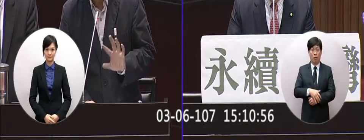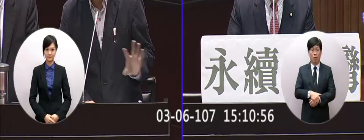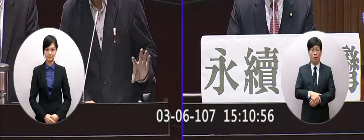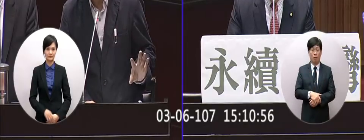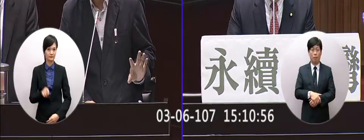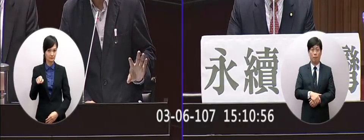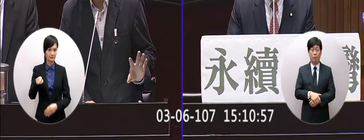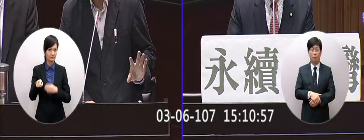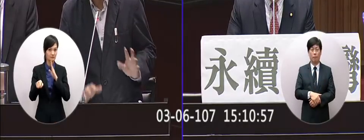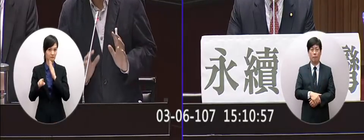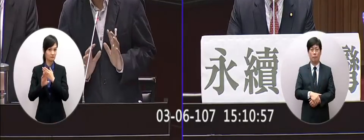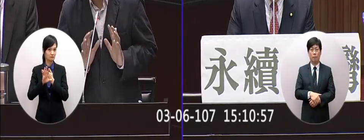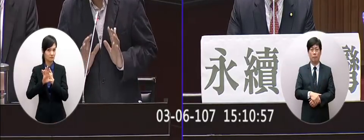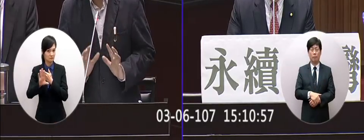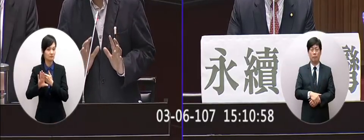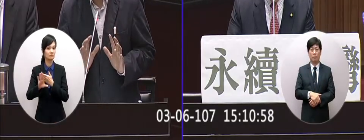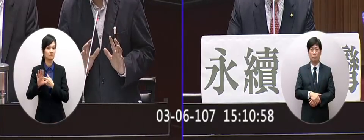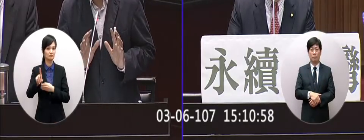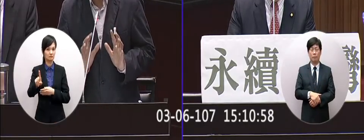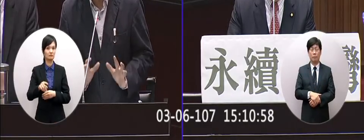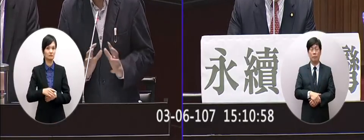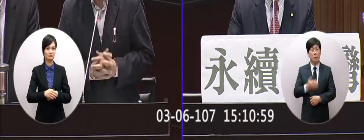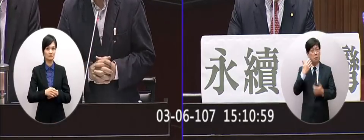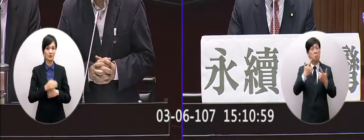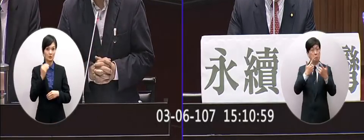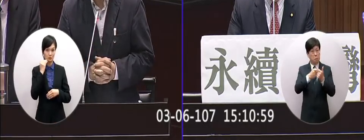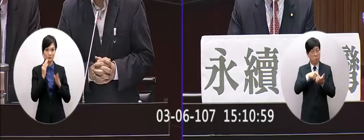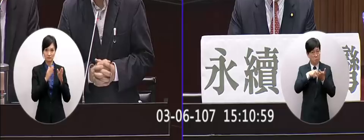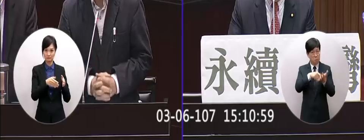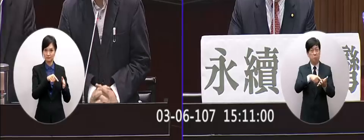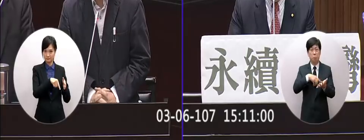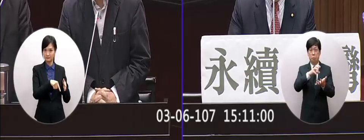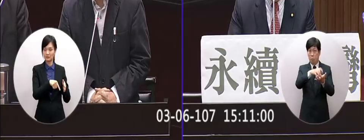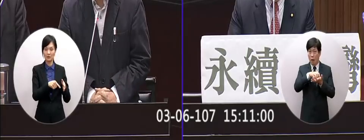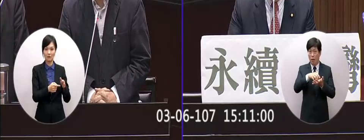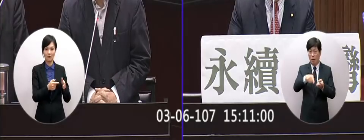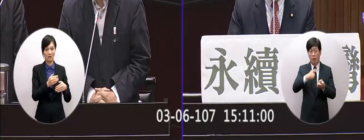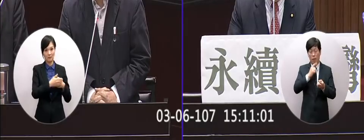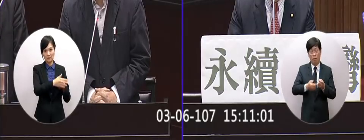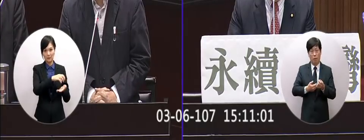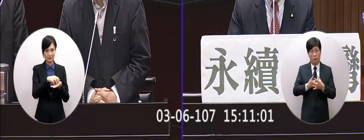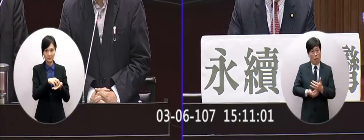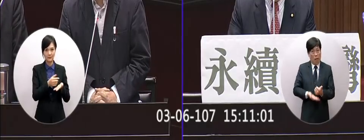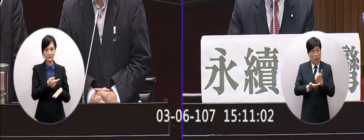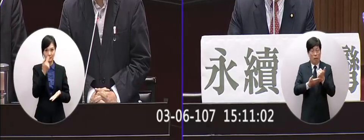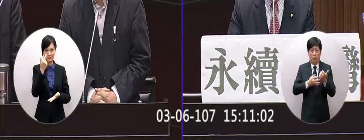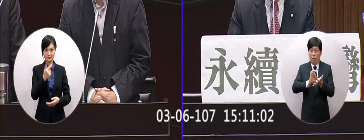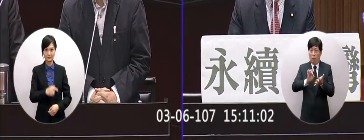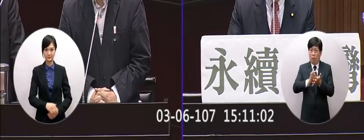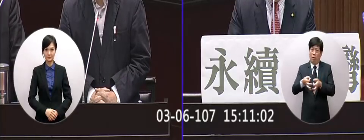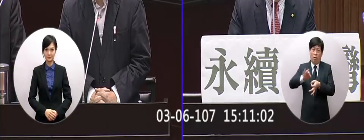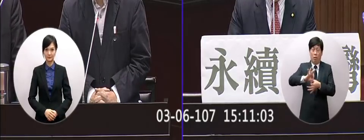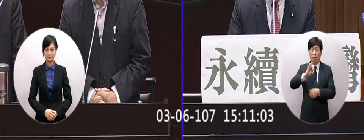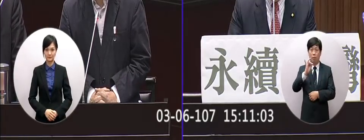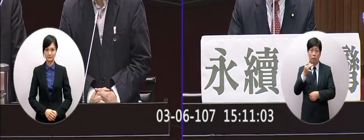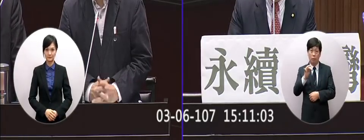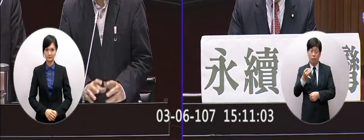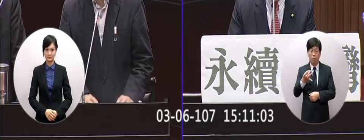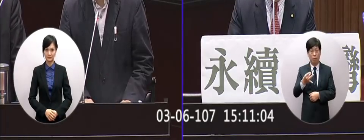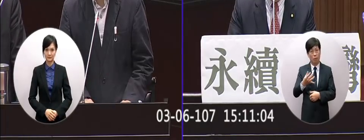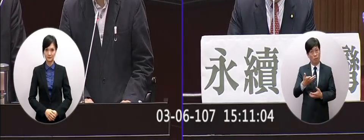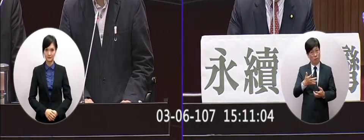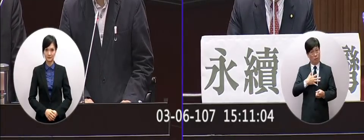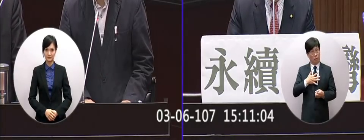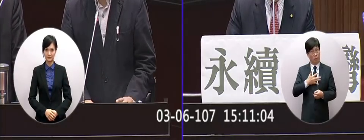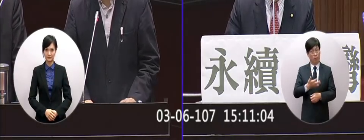是另外的项目，但是我们单纯 为了要取得这个，为了要取得这个奖励，必须要付出上百万的。上百万的金